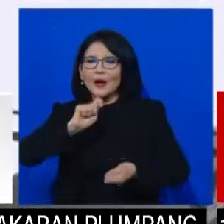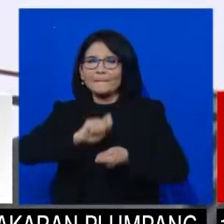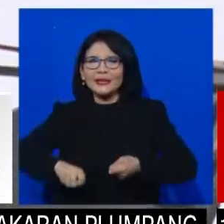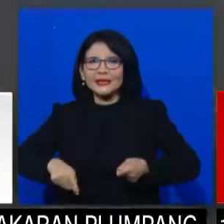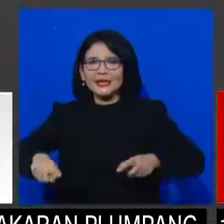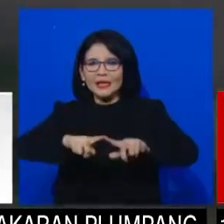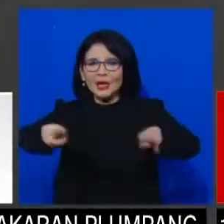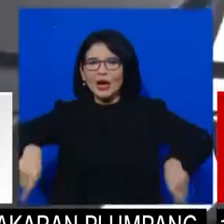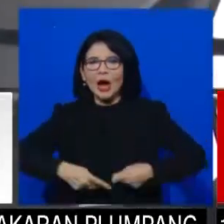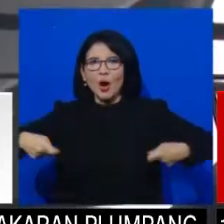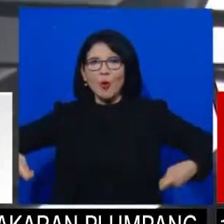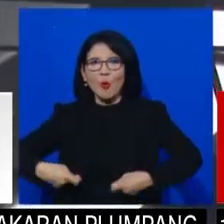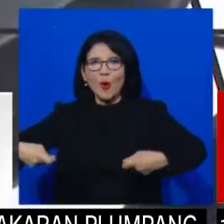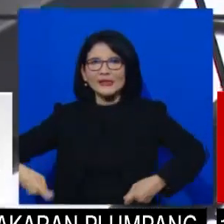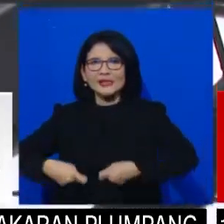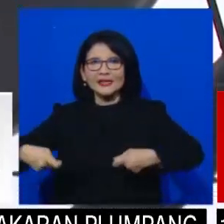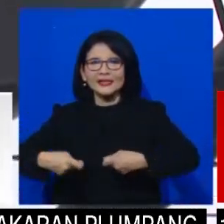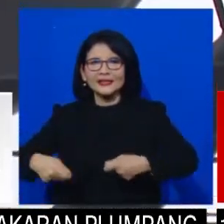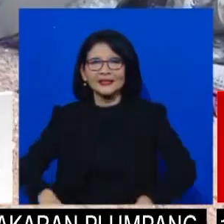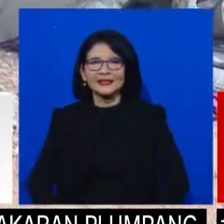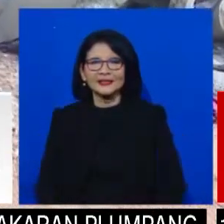hingga pasar mancanegara.